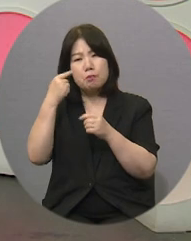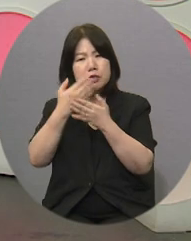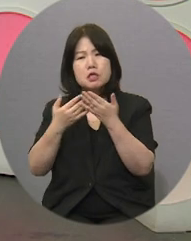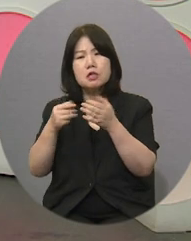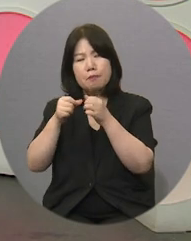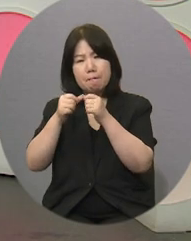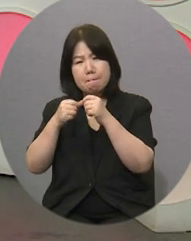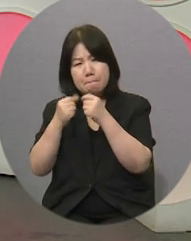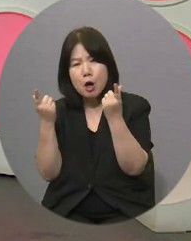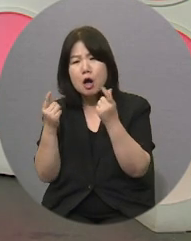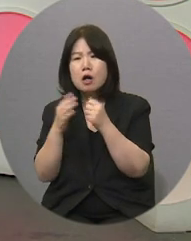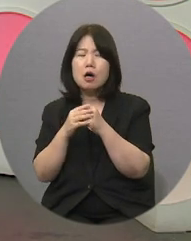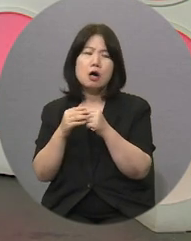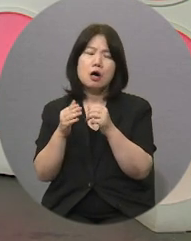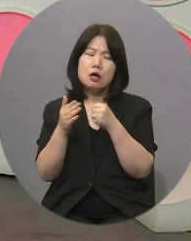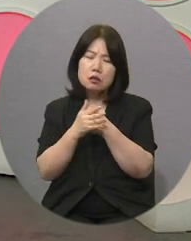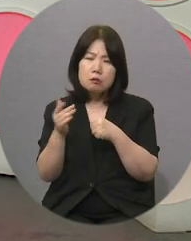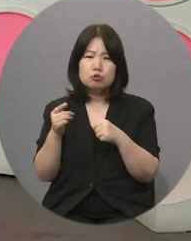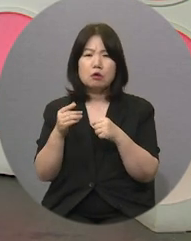같아.